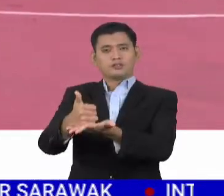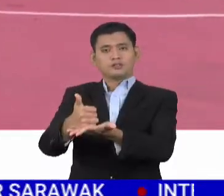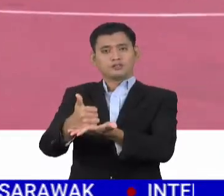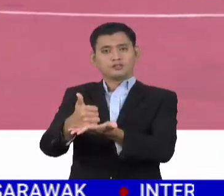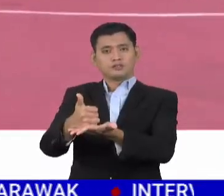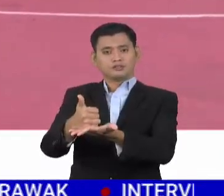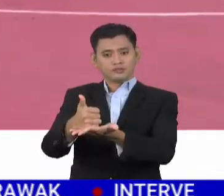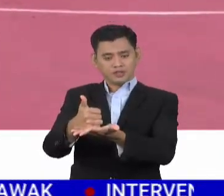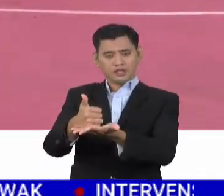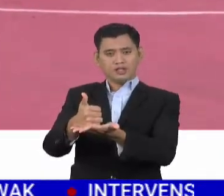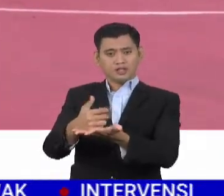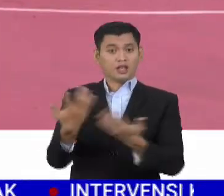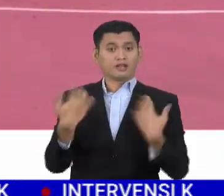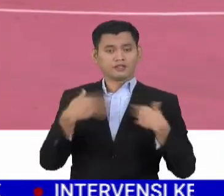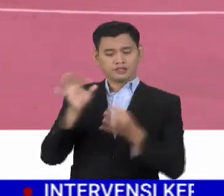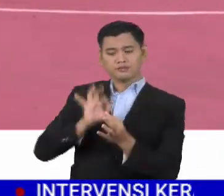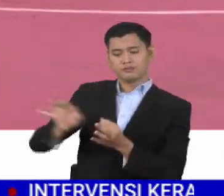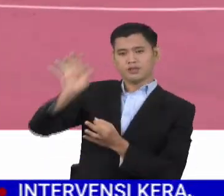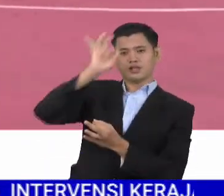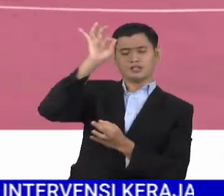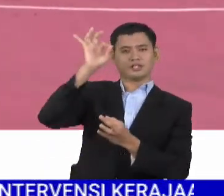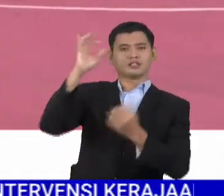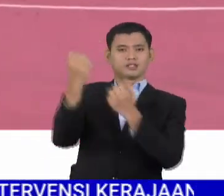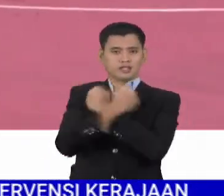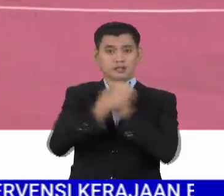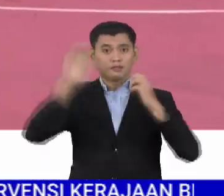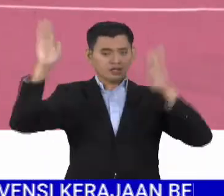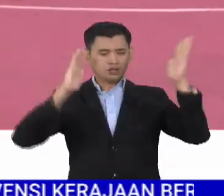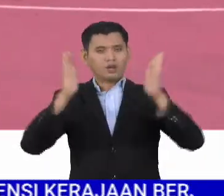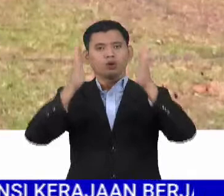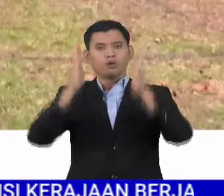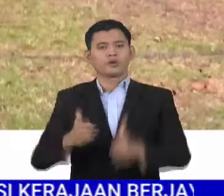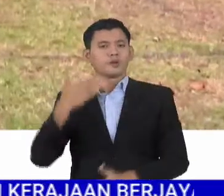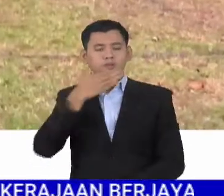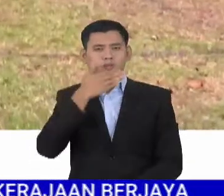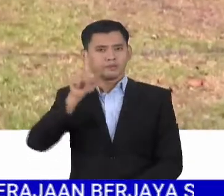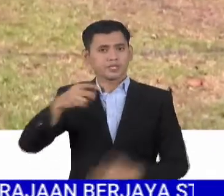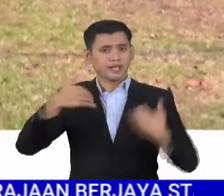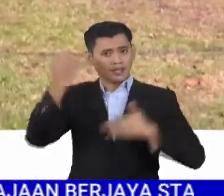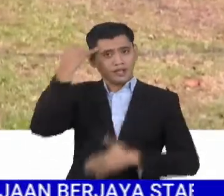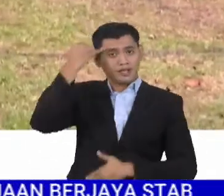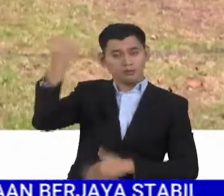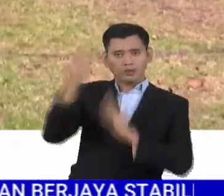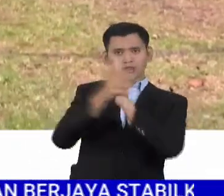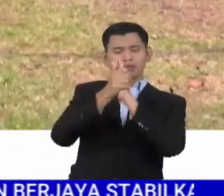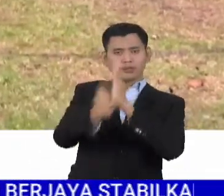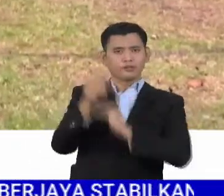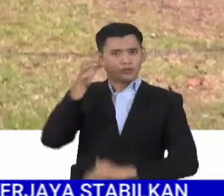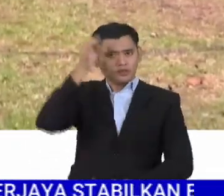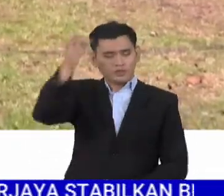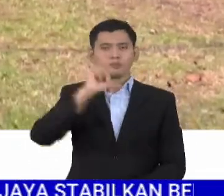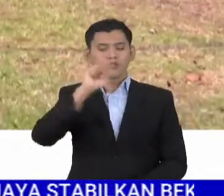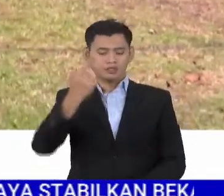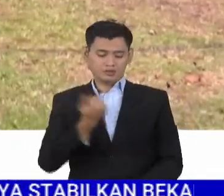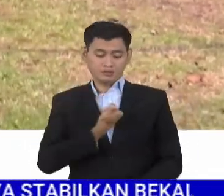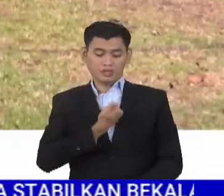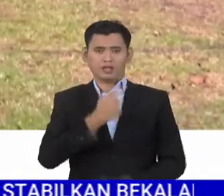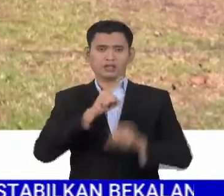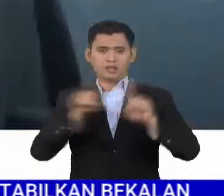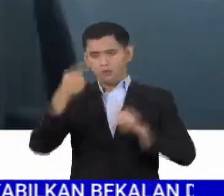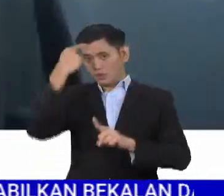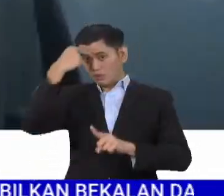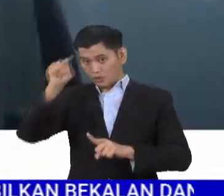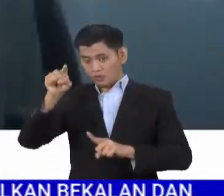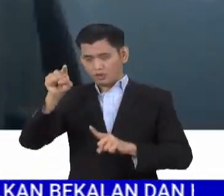ruzaini Rush Mangat petrotech karena mudah perlu disediakan dengan pengetahuan kemahiran demi masa depan bukan saja diri malah untuk